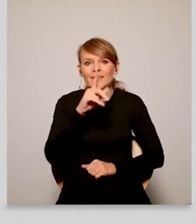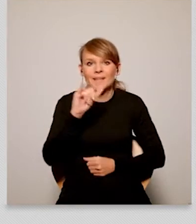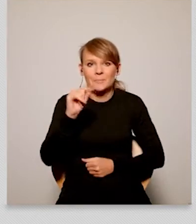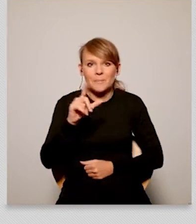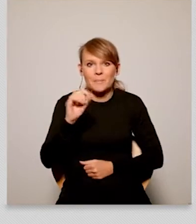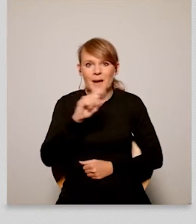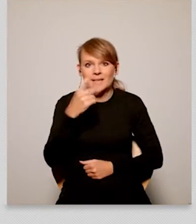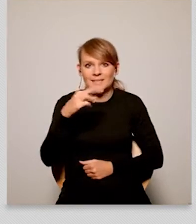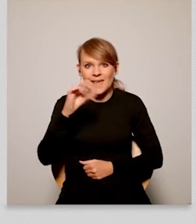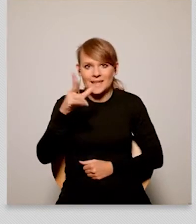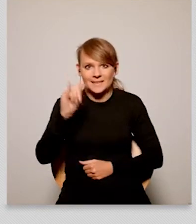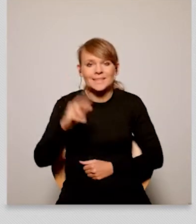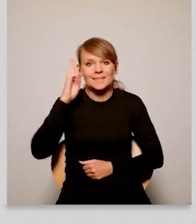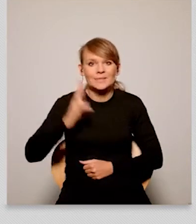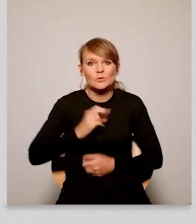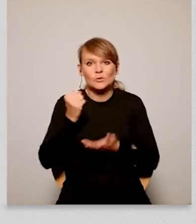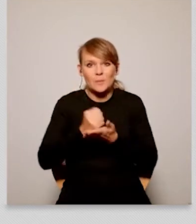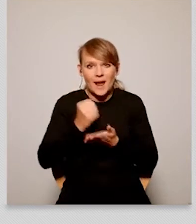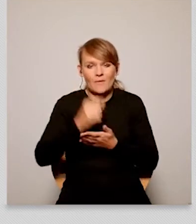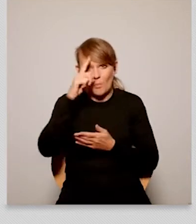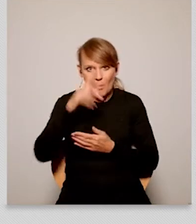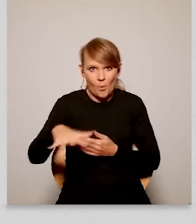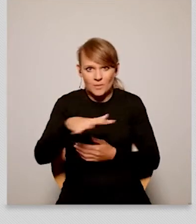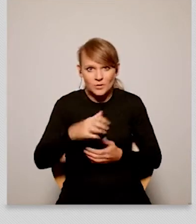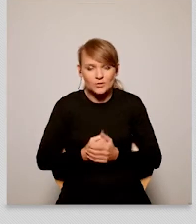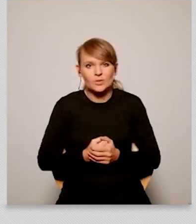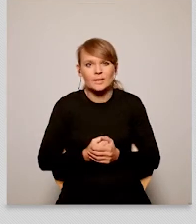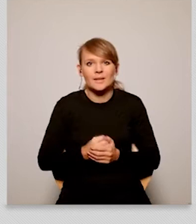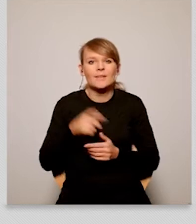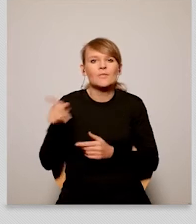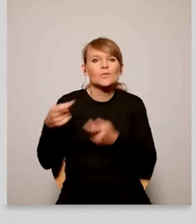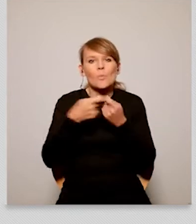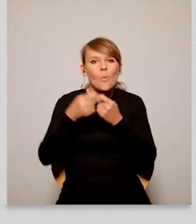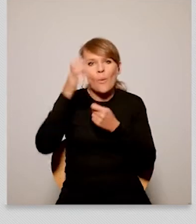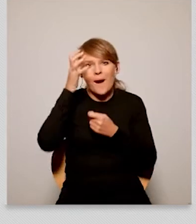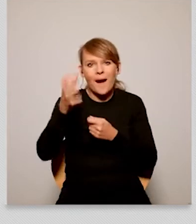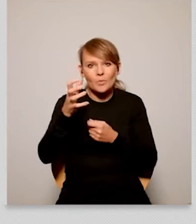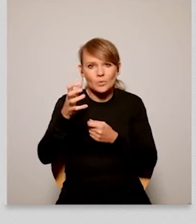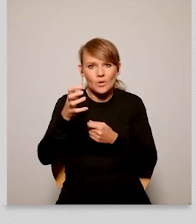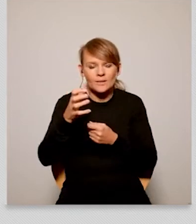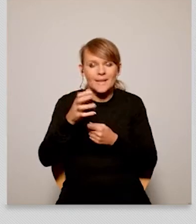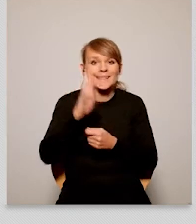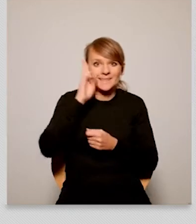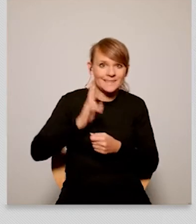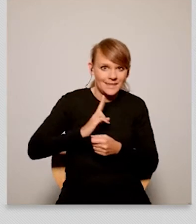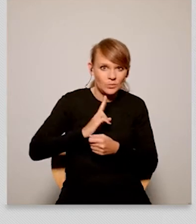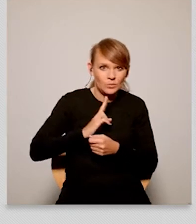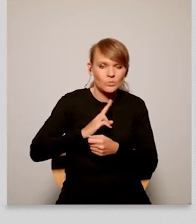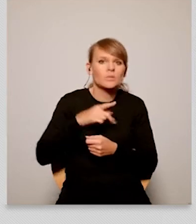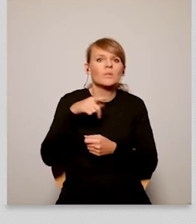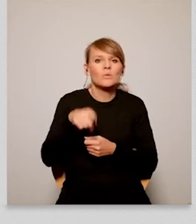Publicznych, który jest współautorem, Instytut jest autorem